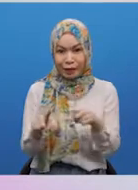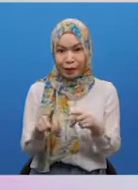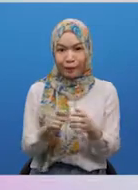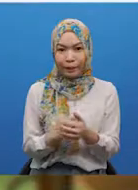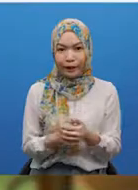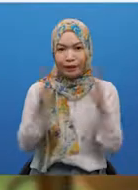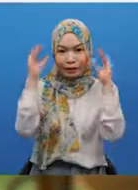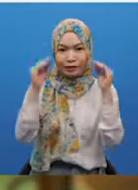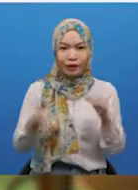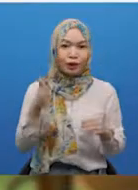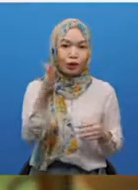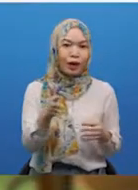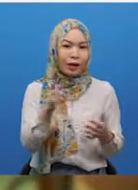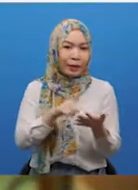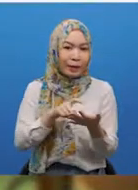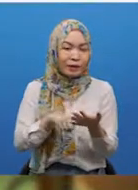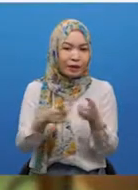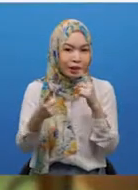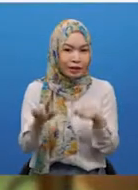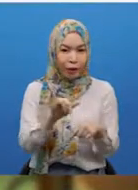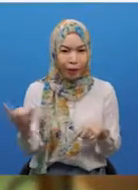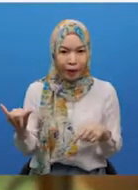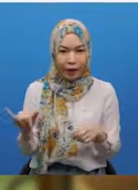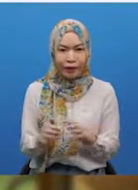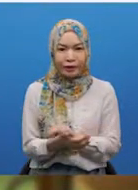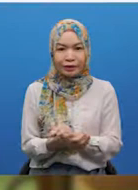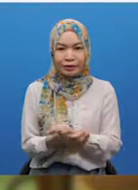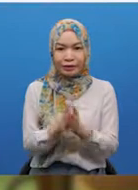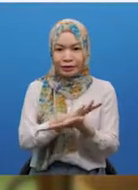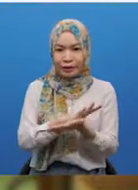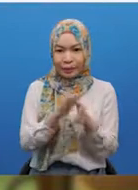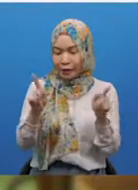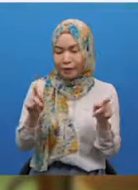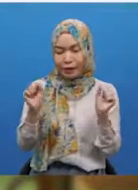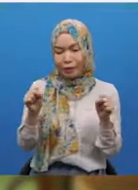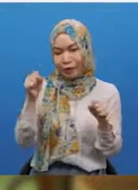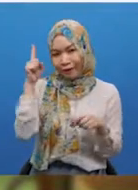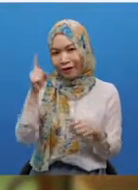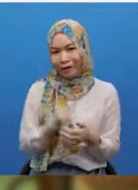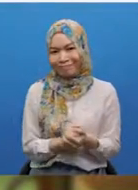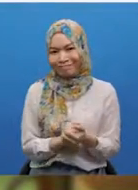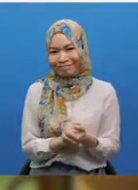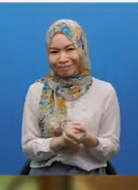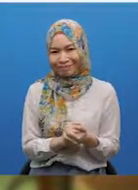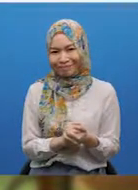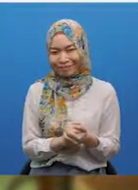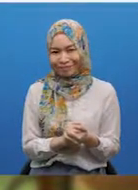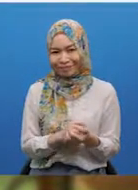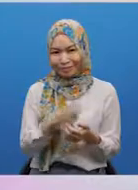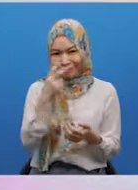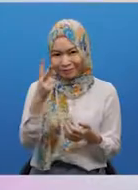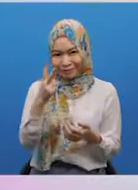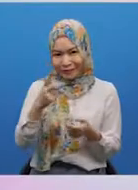Jawapan. Cikgu akan terus bincangkan jawapannya agar para pelajar lebih faham. Sila semak